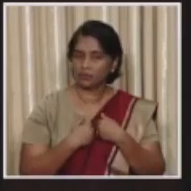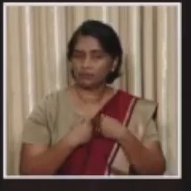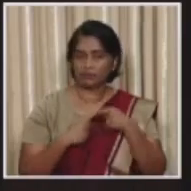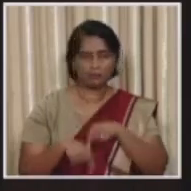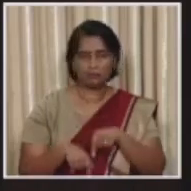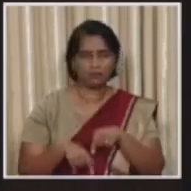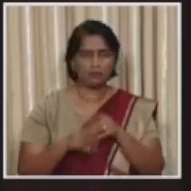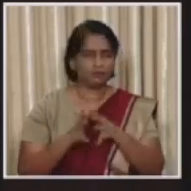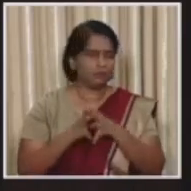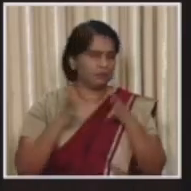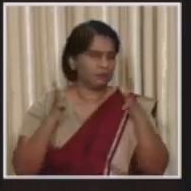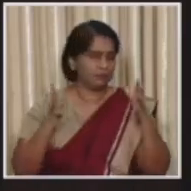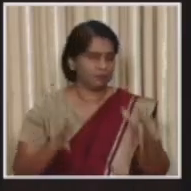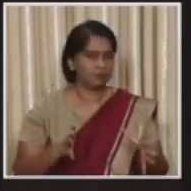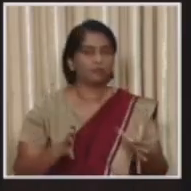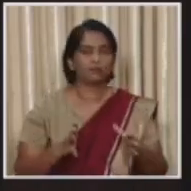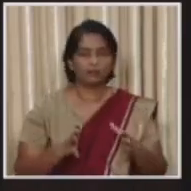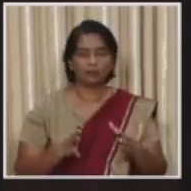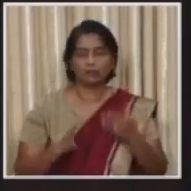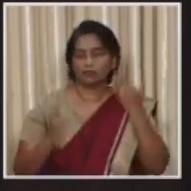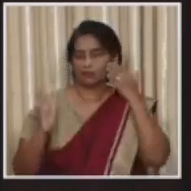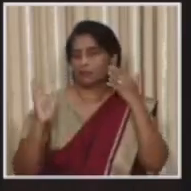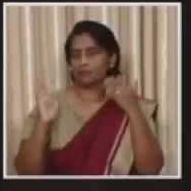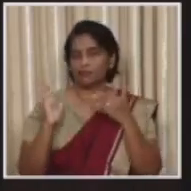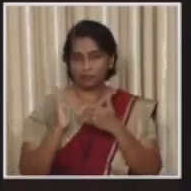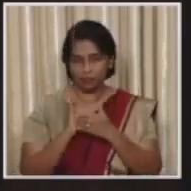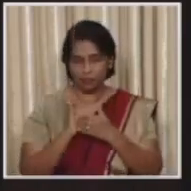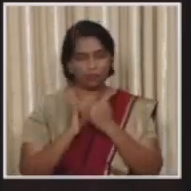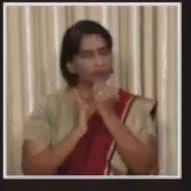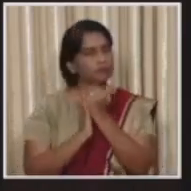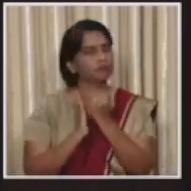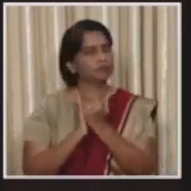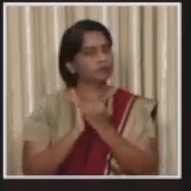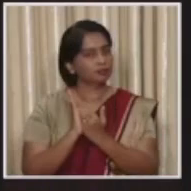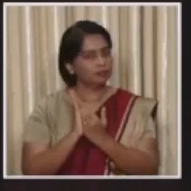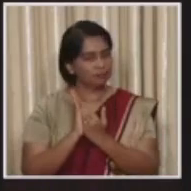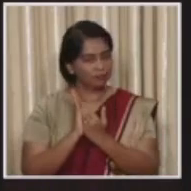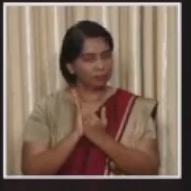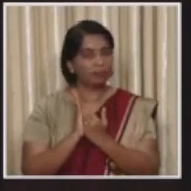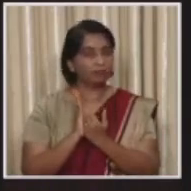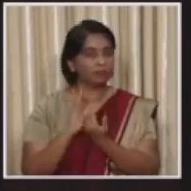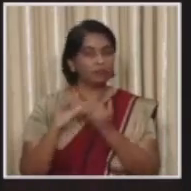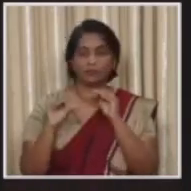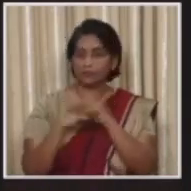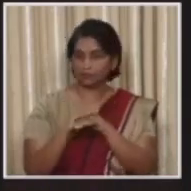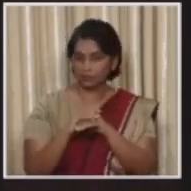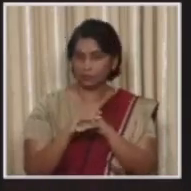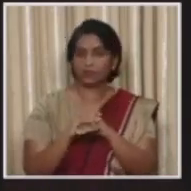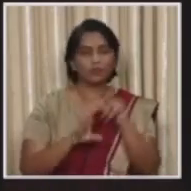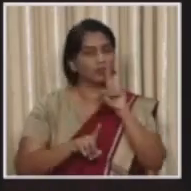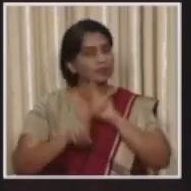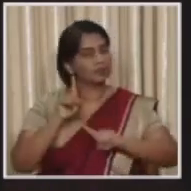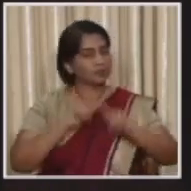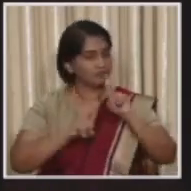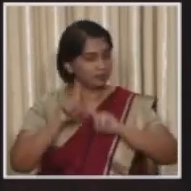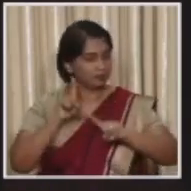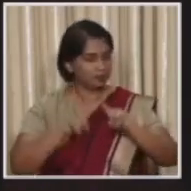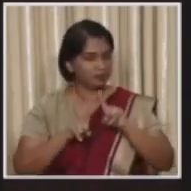මීට වඩා සංවේදී කාරණා ඇතුළත් වෙන සාකච්ඡාවන්